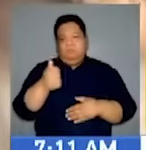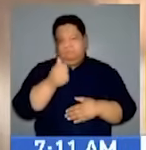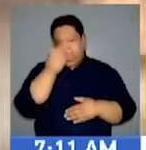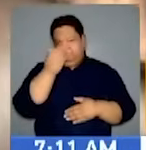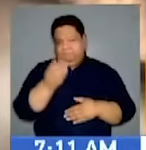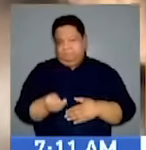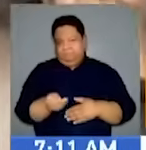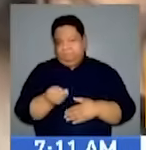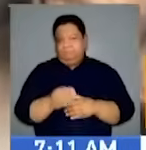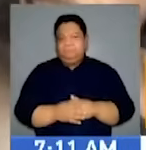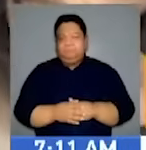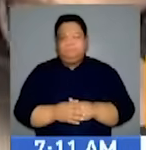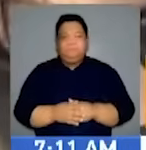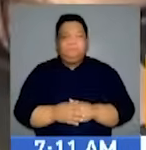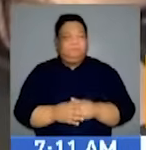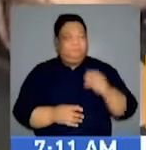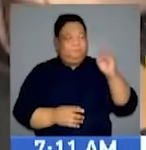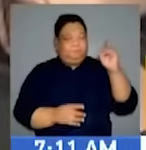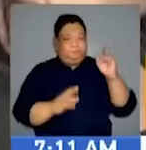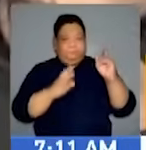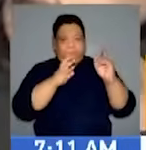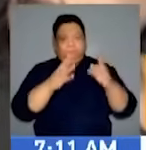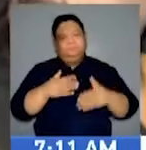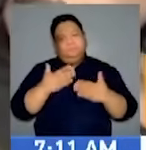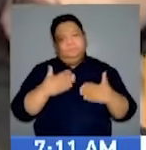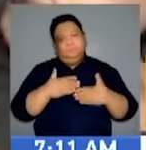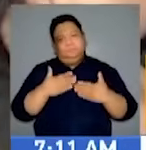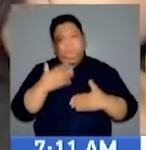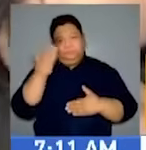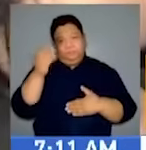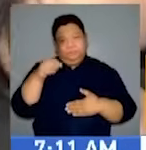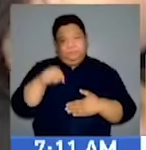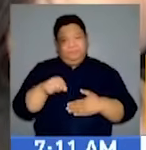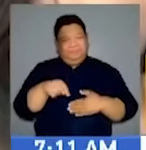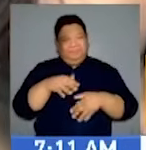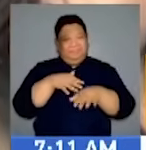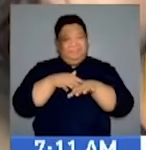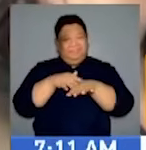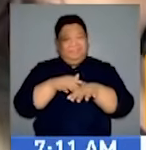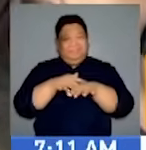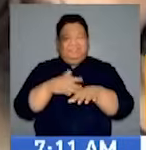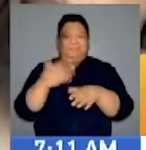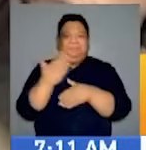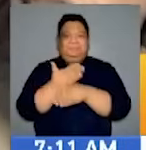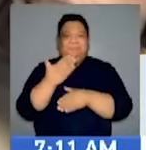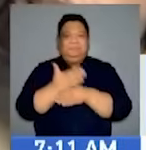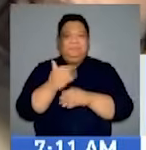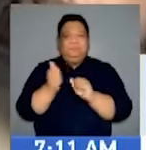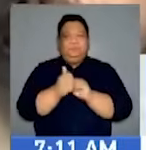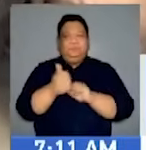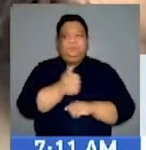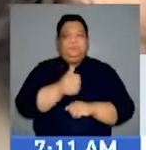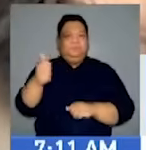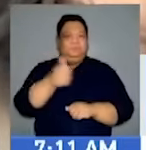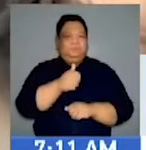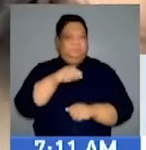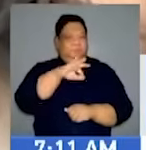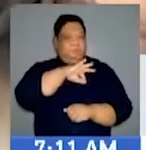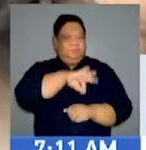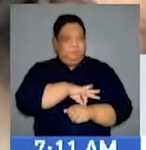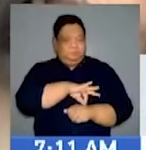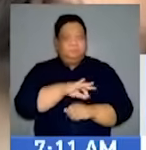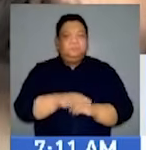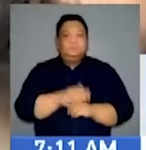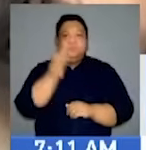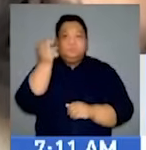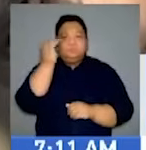kasi ito yung traffic dito, nakasagabal din sa kita namin. Kasi ilang buwan na din yan,